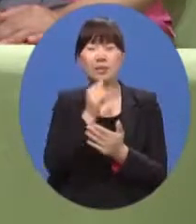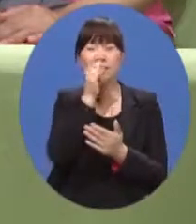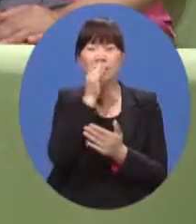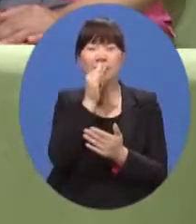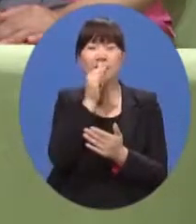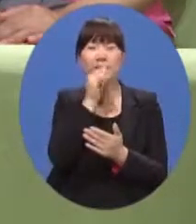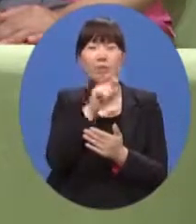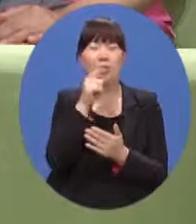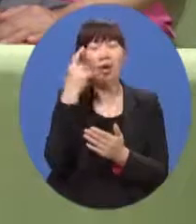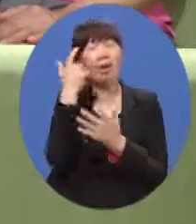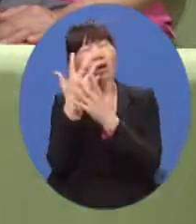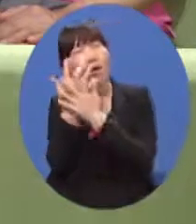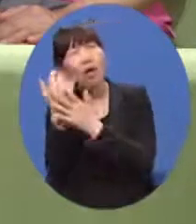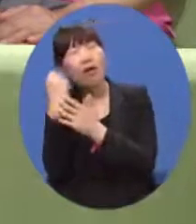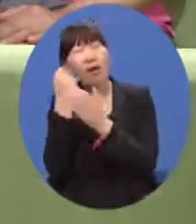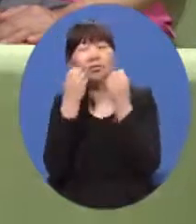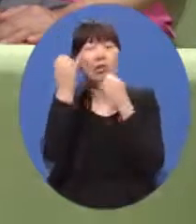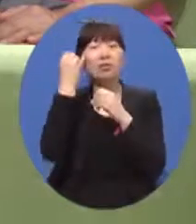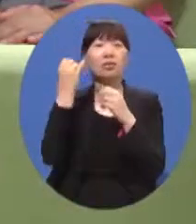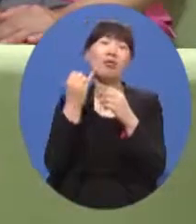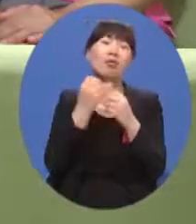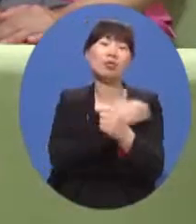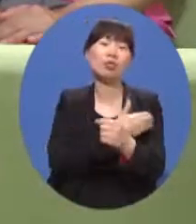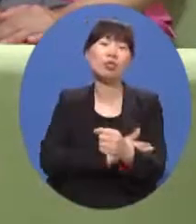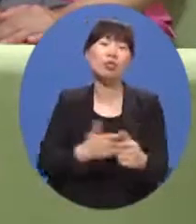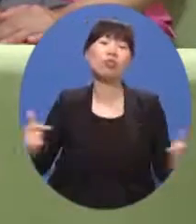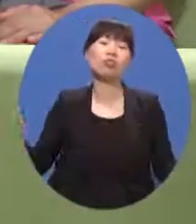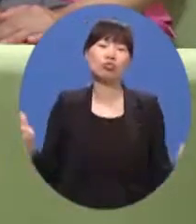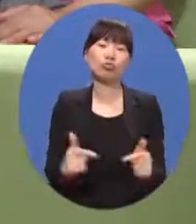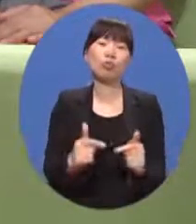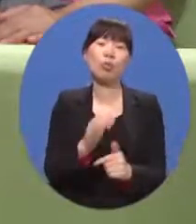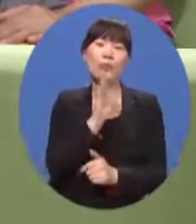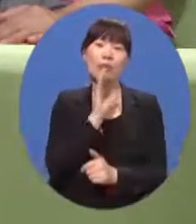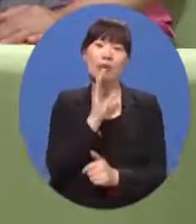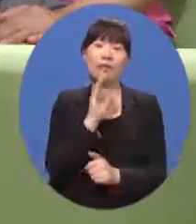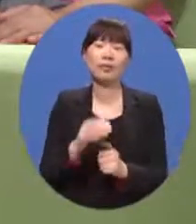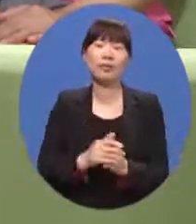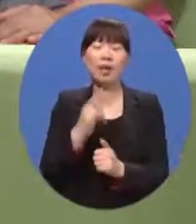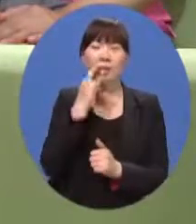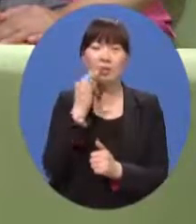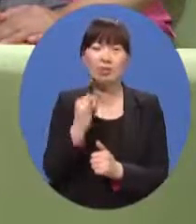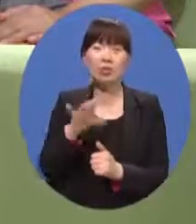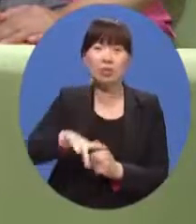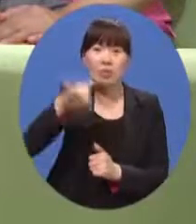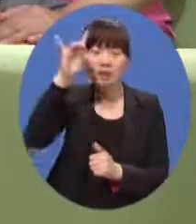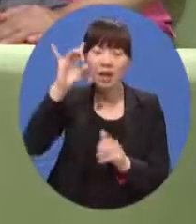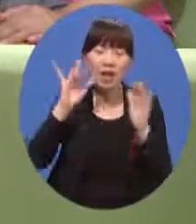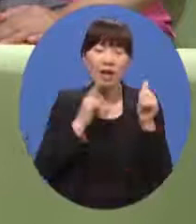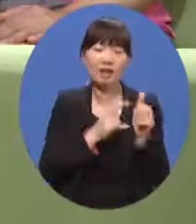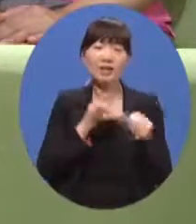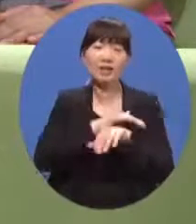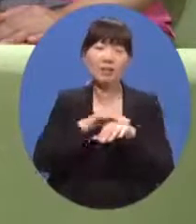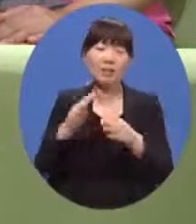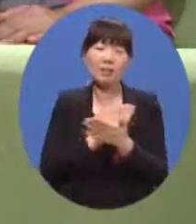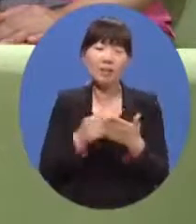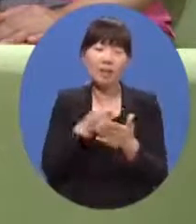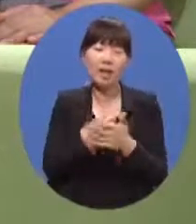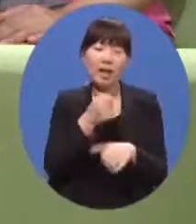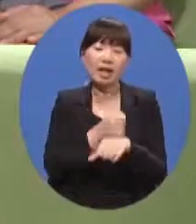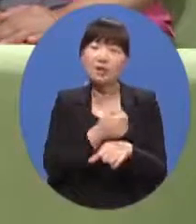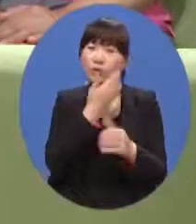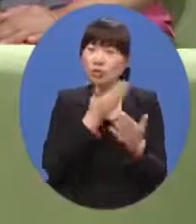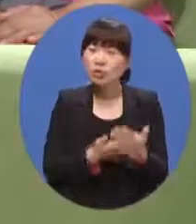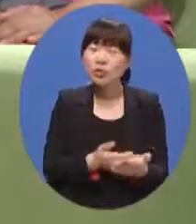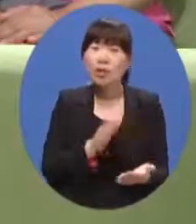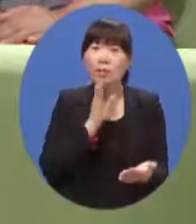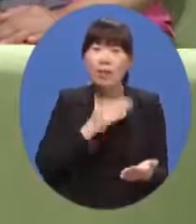있던 상상력, 창의력조차도 없어지게 되거든요. 그래서 그렇구나. 네 어머님들이 일단은 아이를 잘 판단하는 게 중요한데 우리 네.